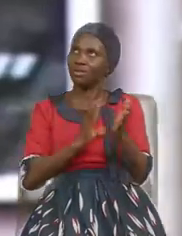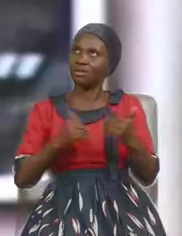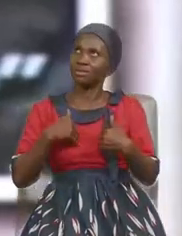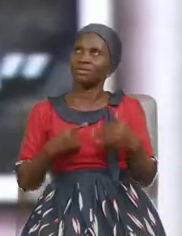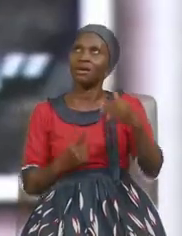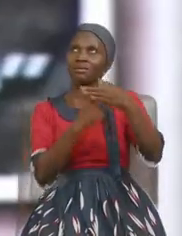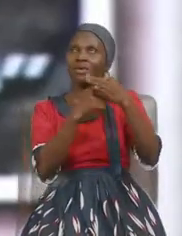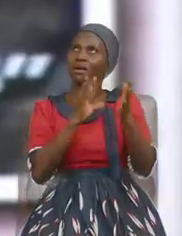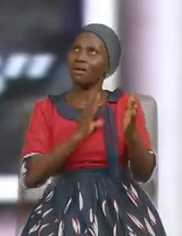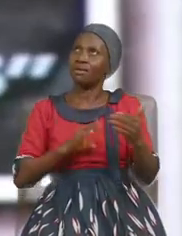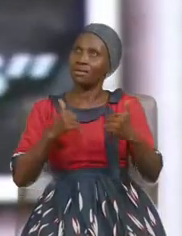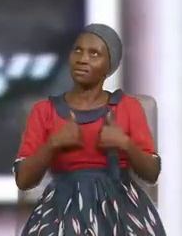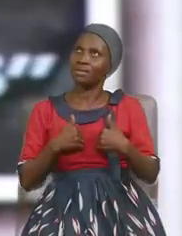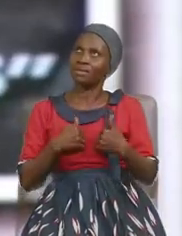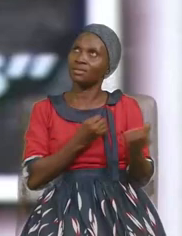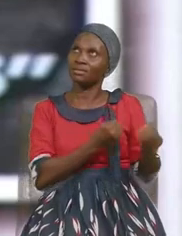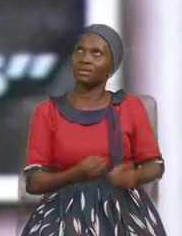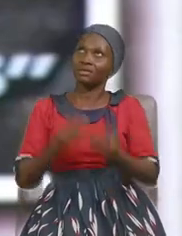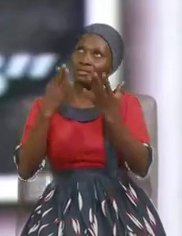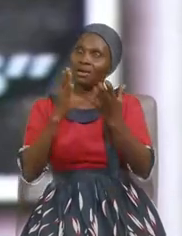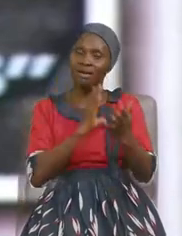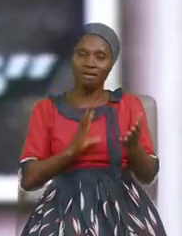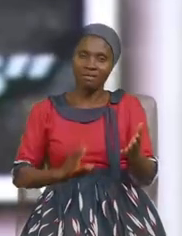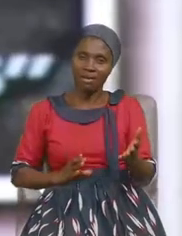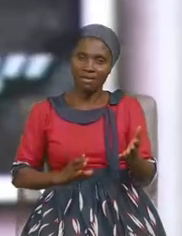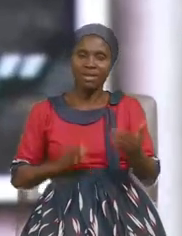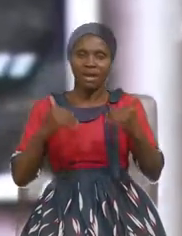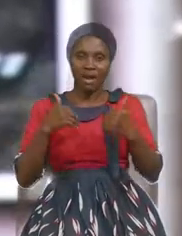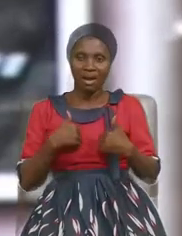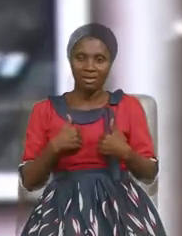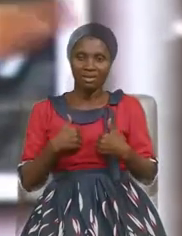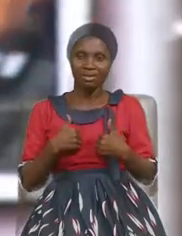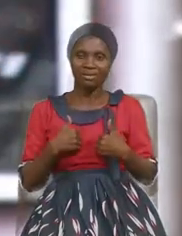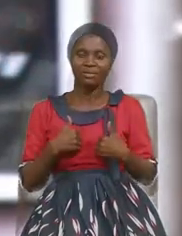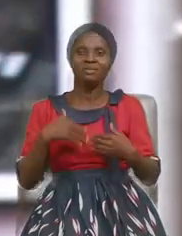Christ s'est sacrifié. Christ a payé